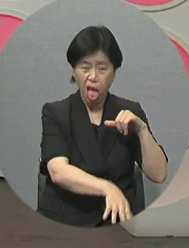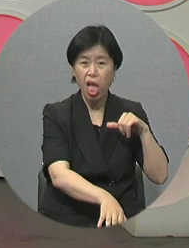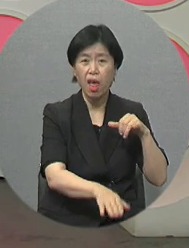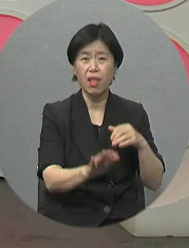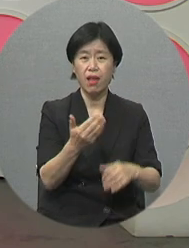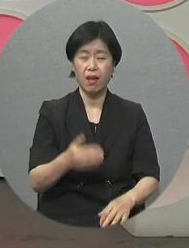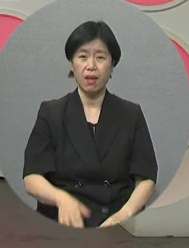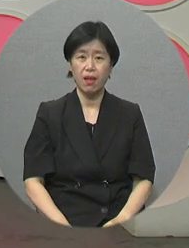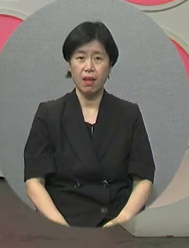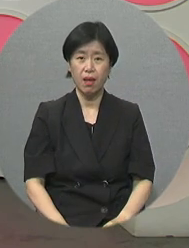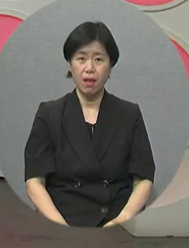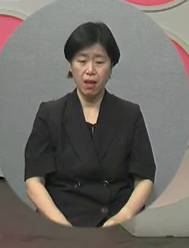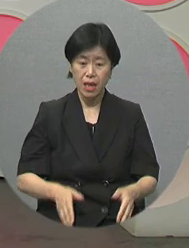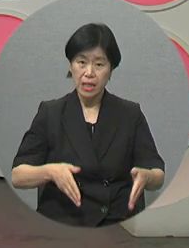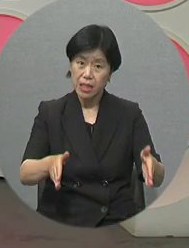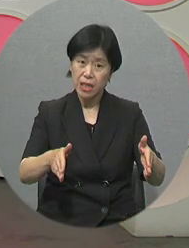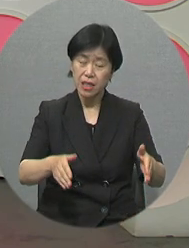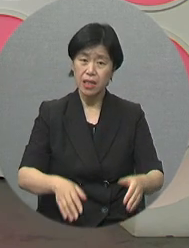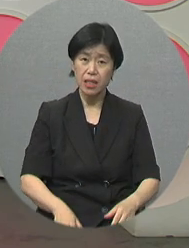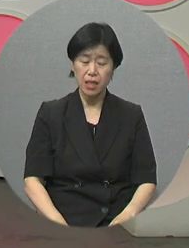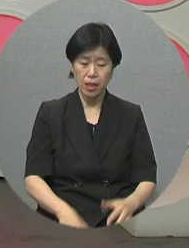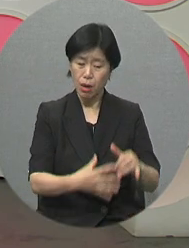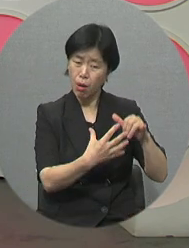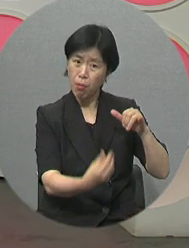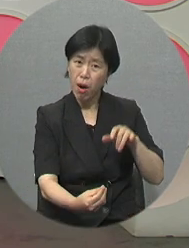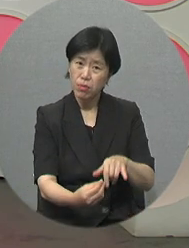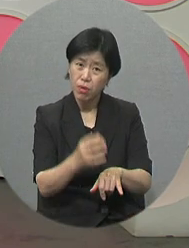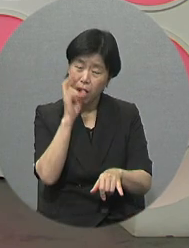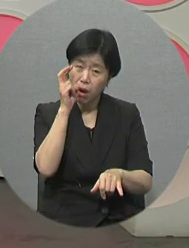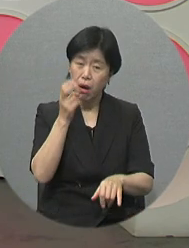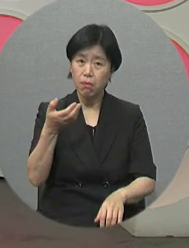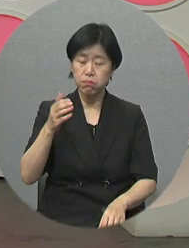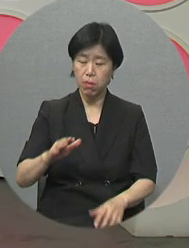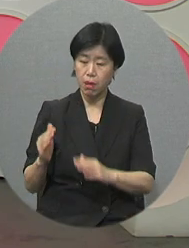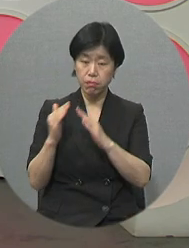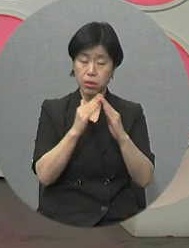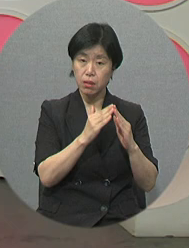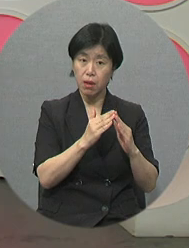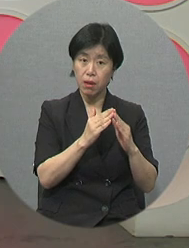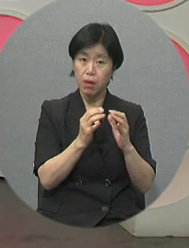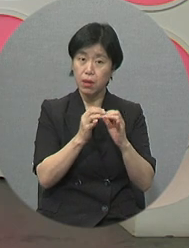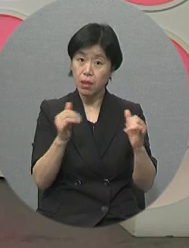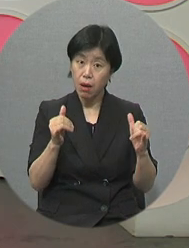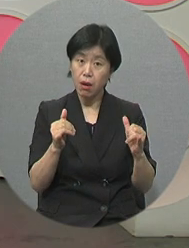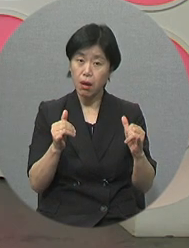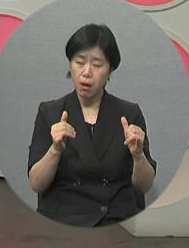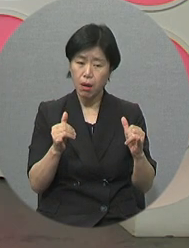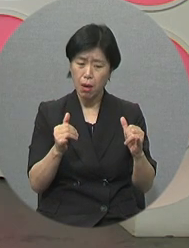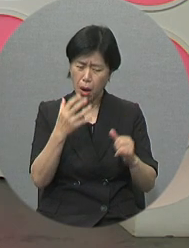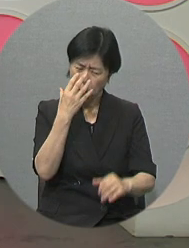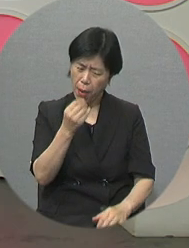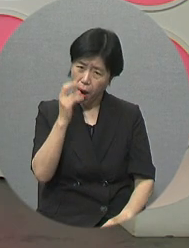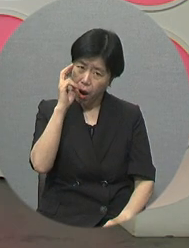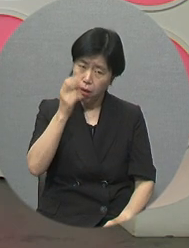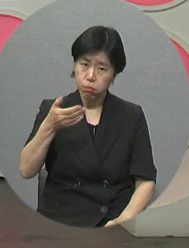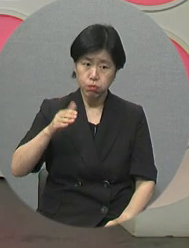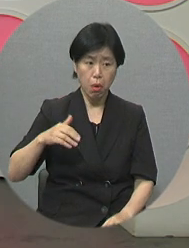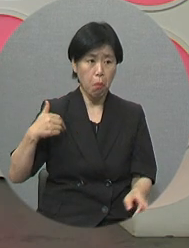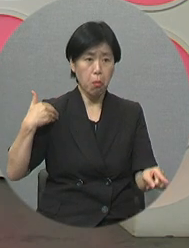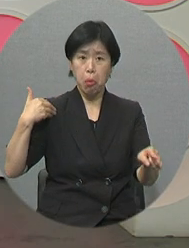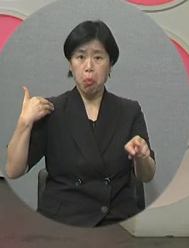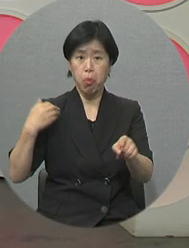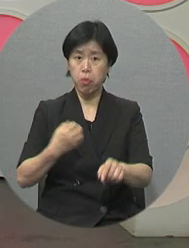이삿짐 센터 직원이 가방을 옮기다가 봉투가 떨어지는 걸 분명히 봤을 법도 한데 아무도 모른다고